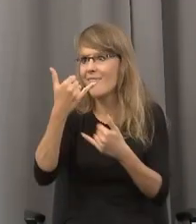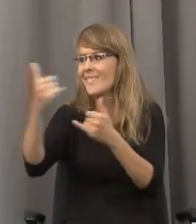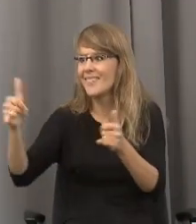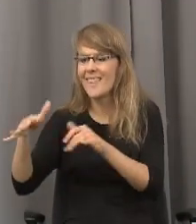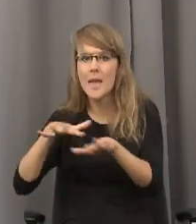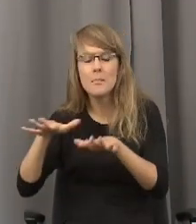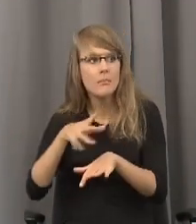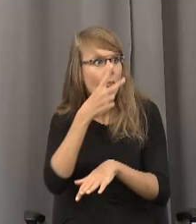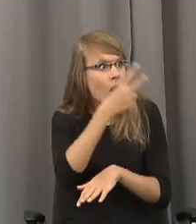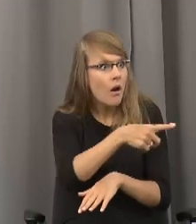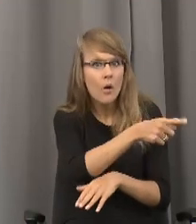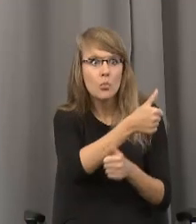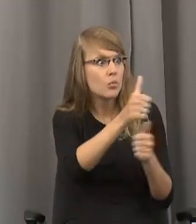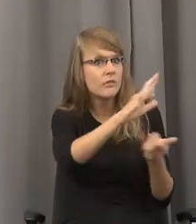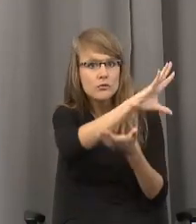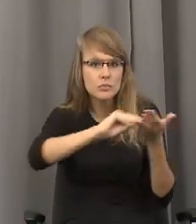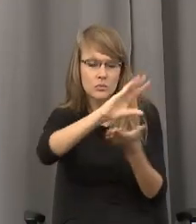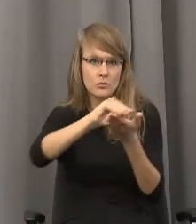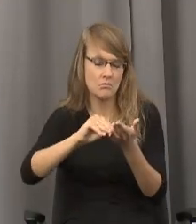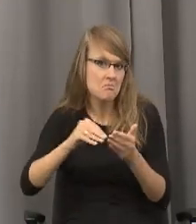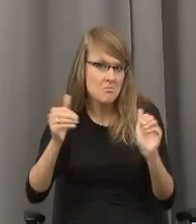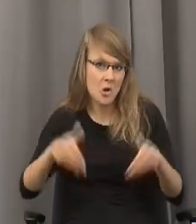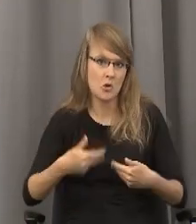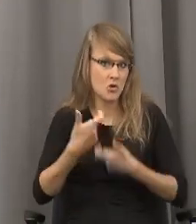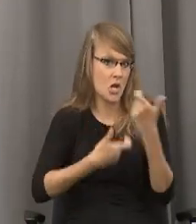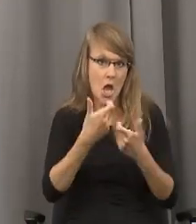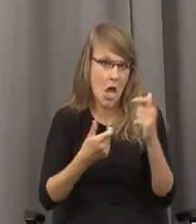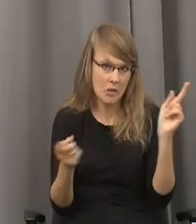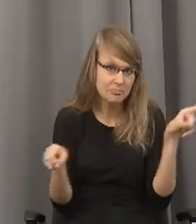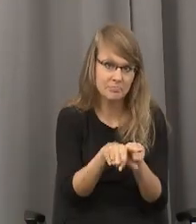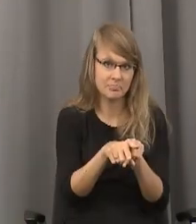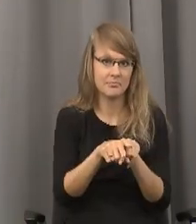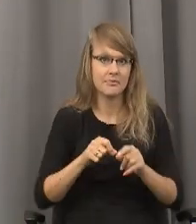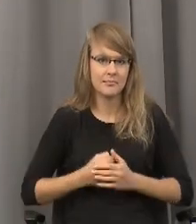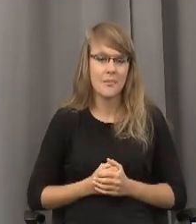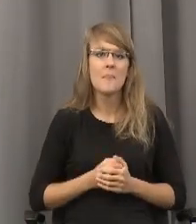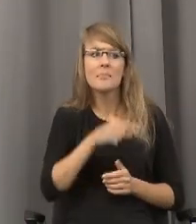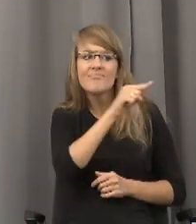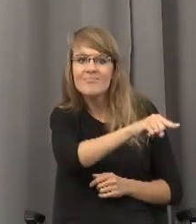powielać i niekoniecznie te przykłady